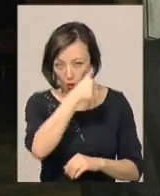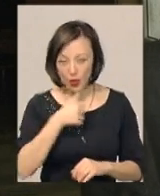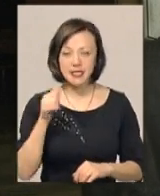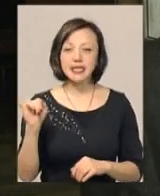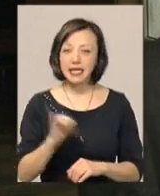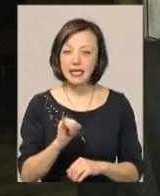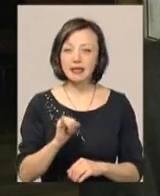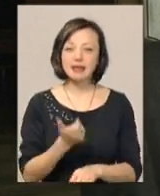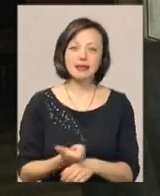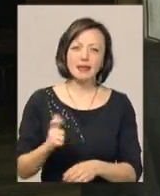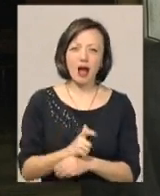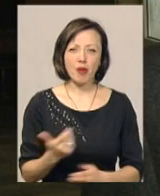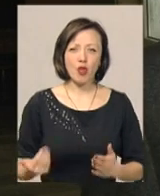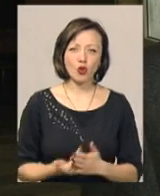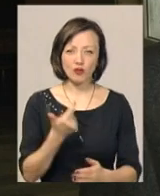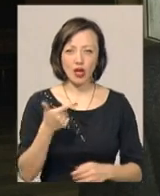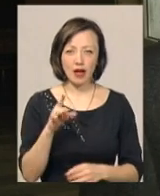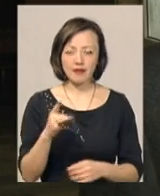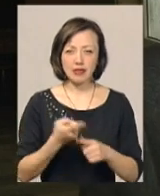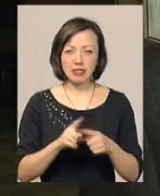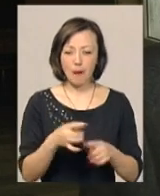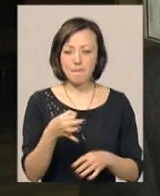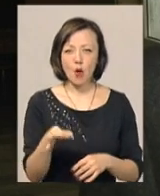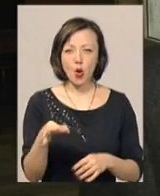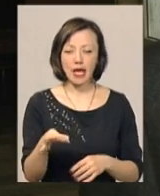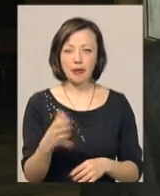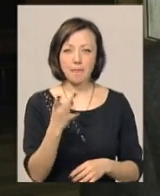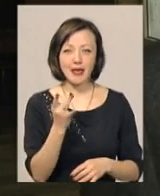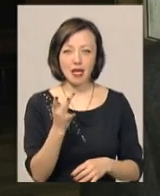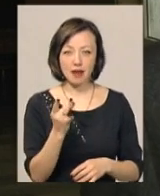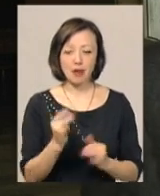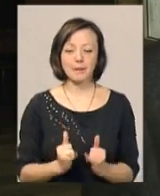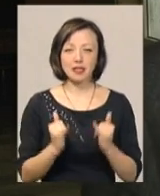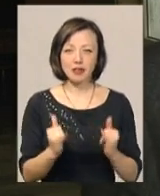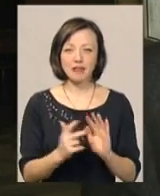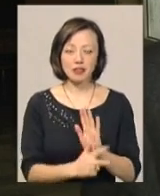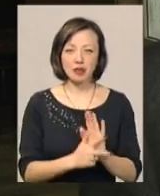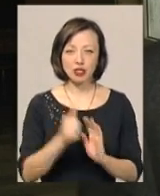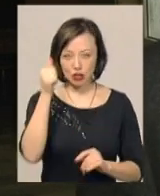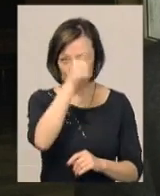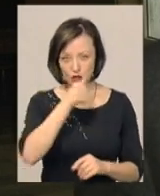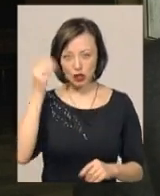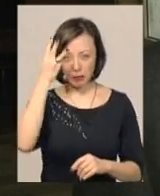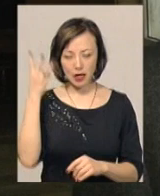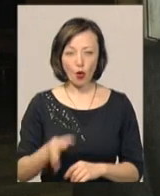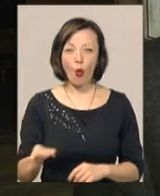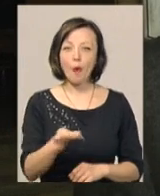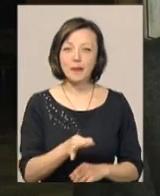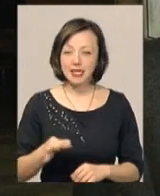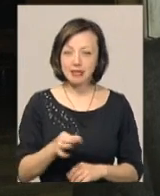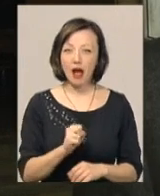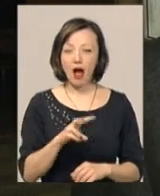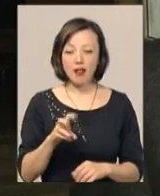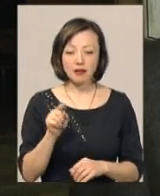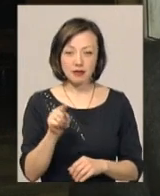І самою найновішою гривнею це є монета в 5 гривень, яка присвячена 80-річчю Хмельницької області, але